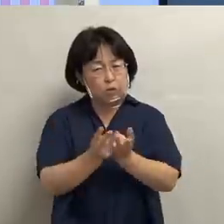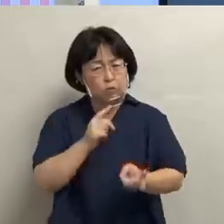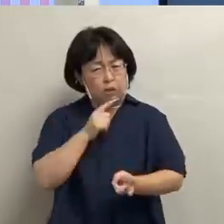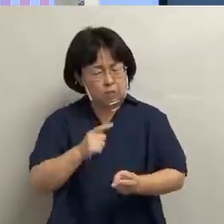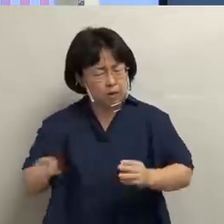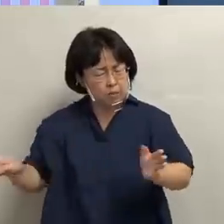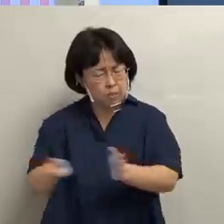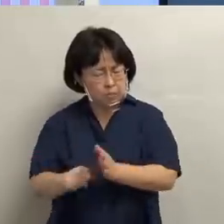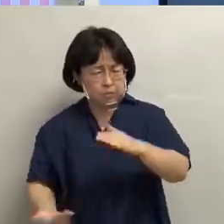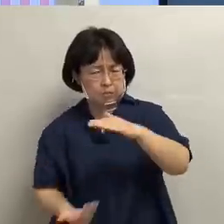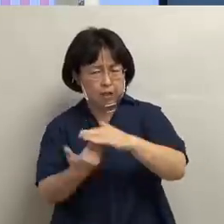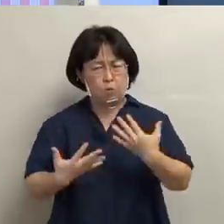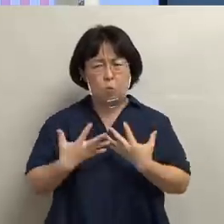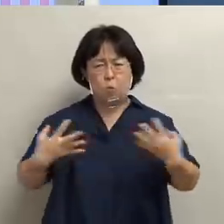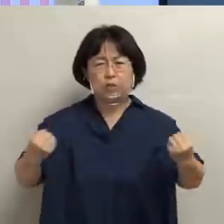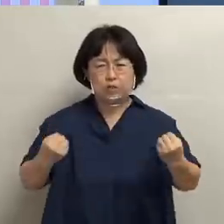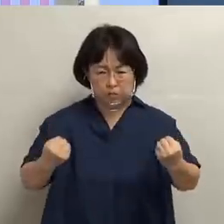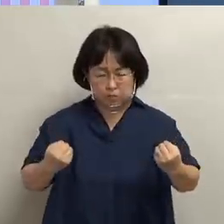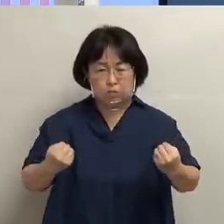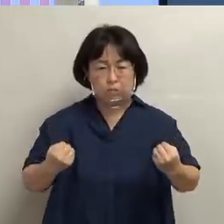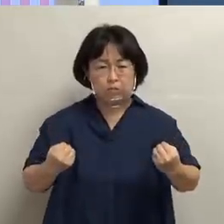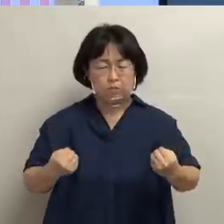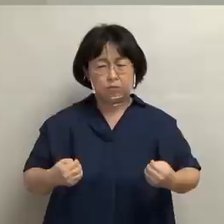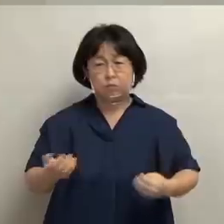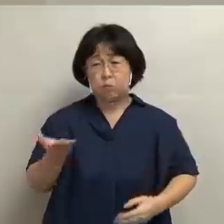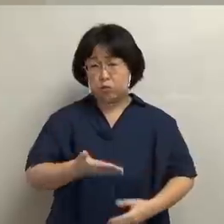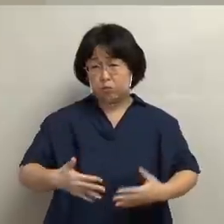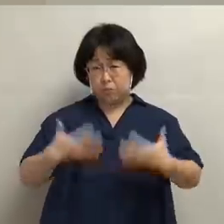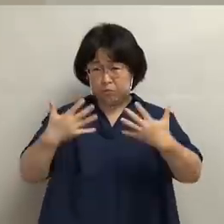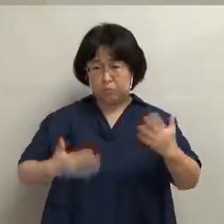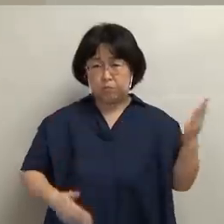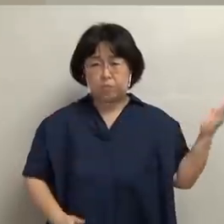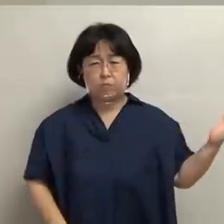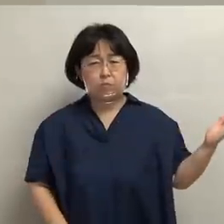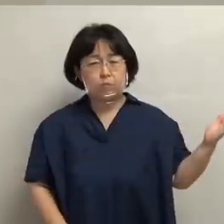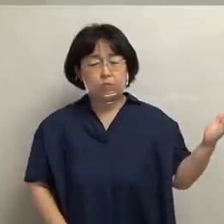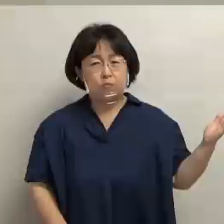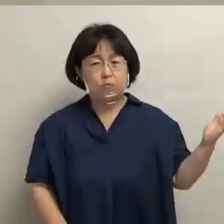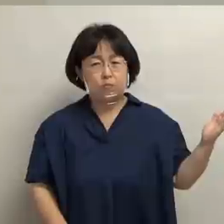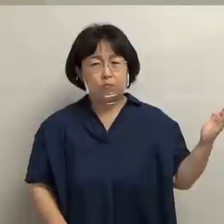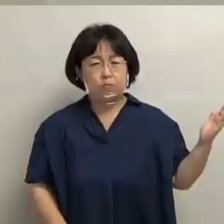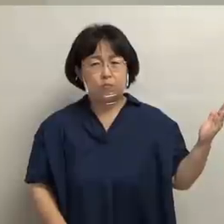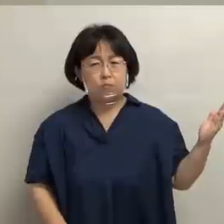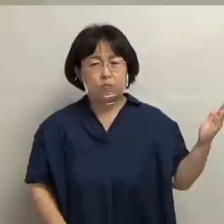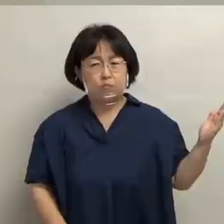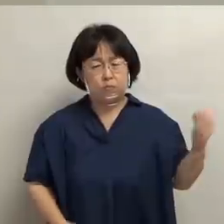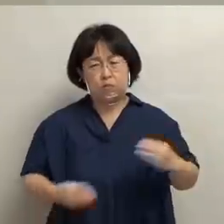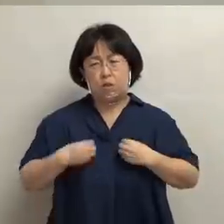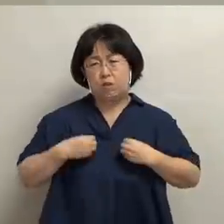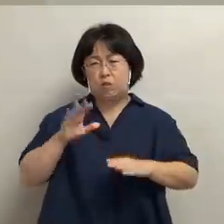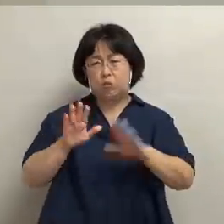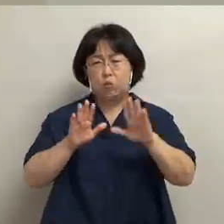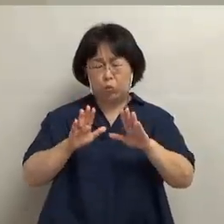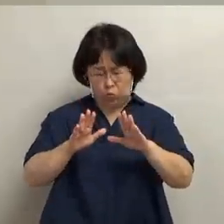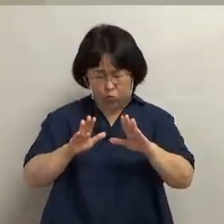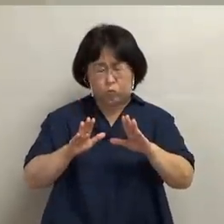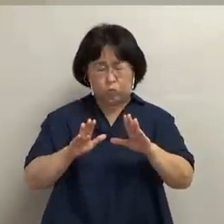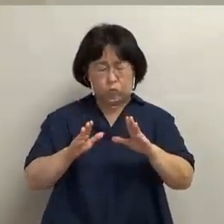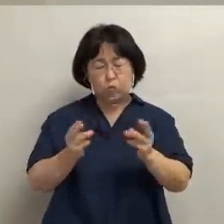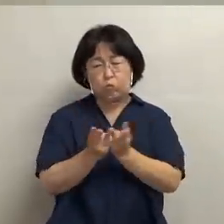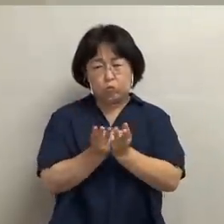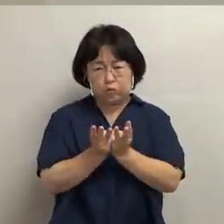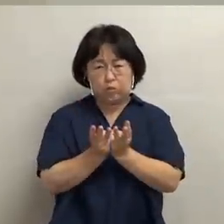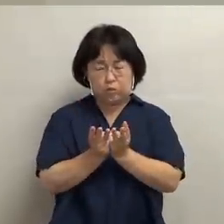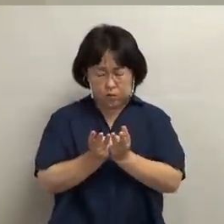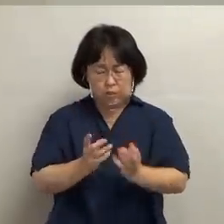です次のスライドをご覧下さい感染状況の百貫的な数値です学校一の1日